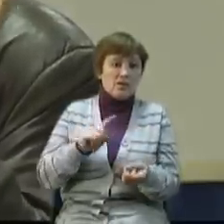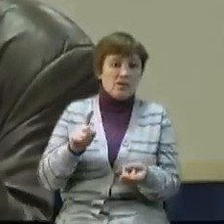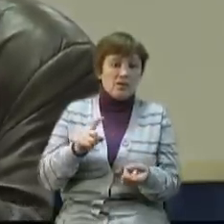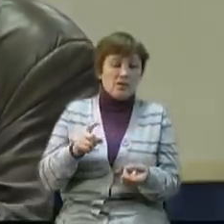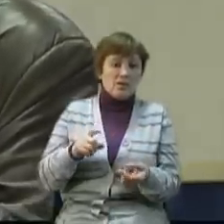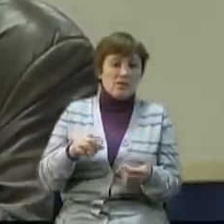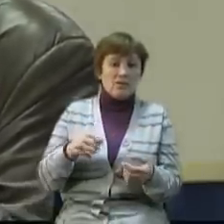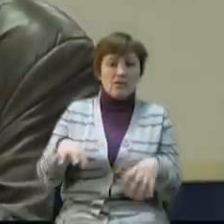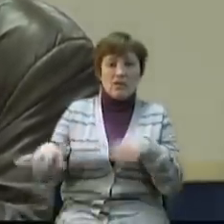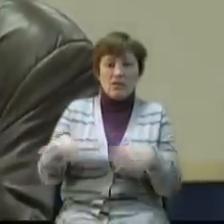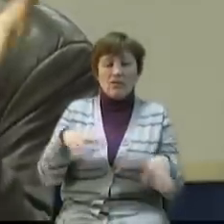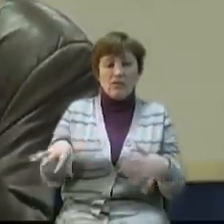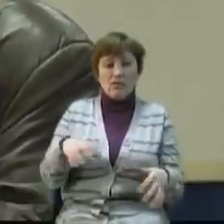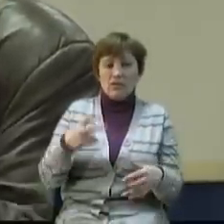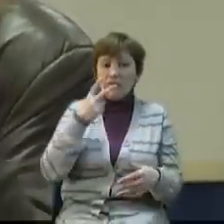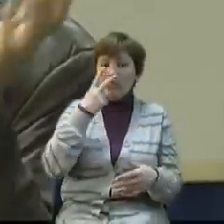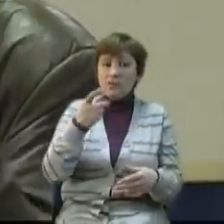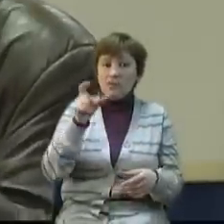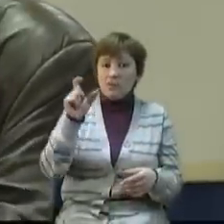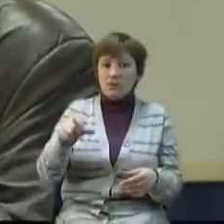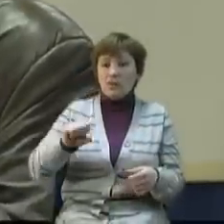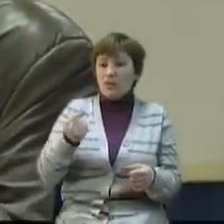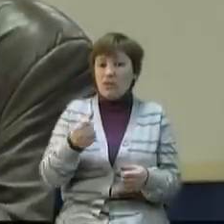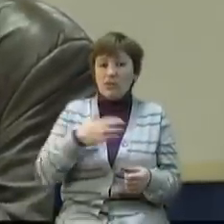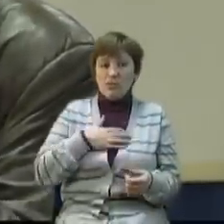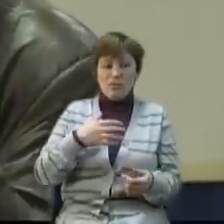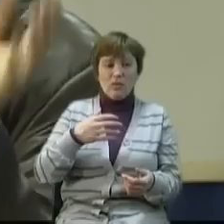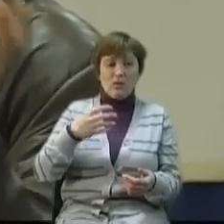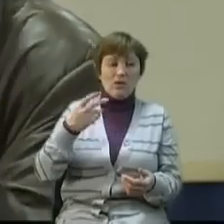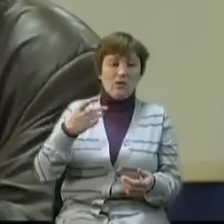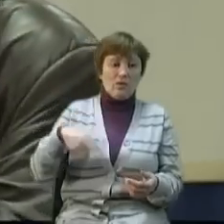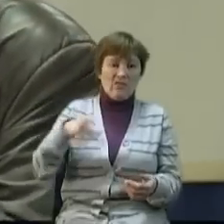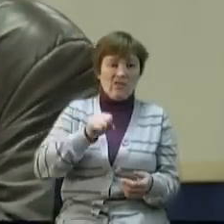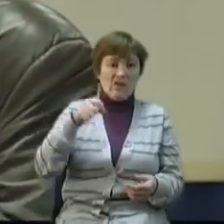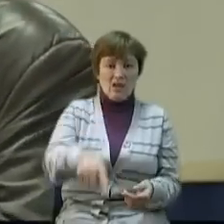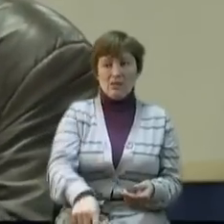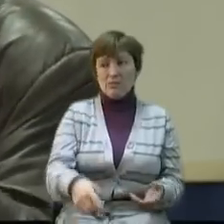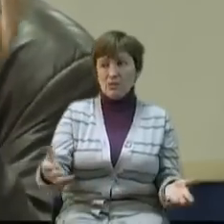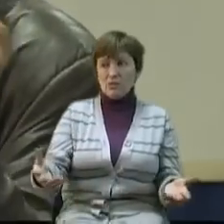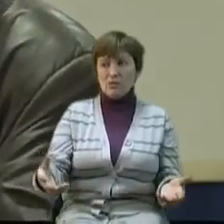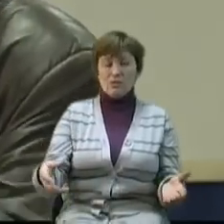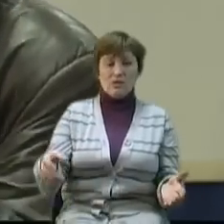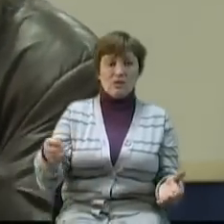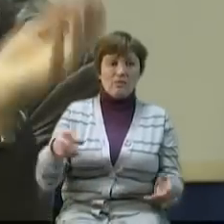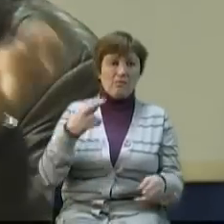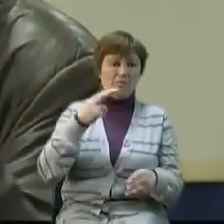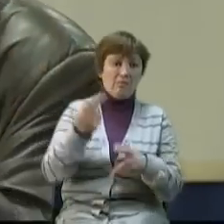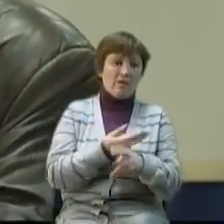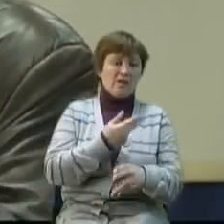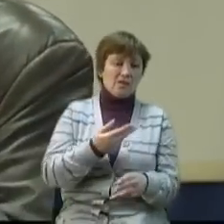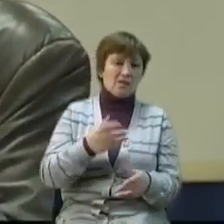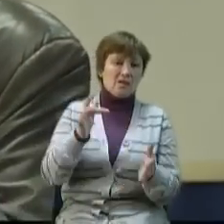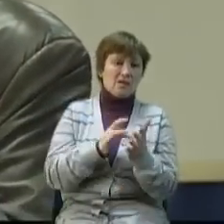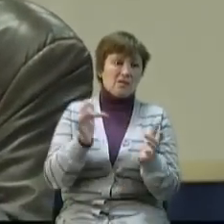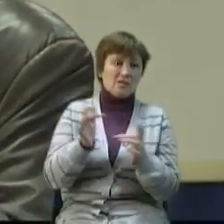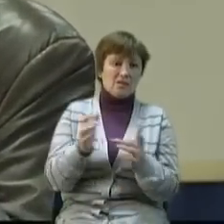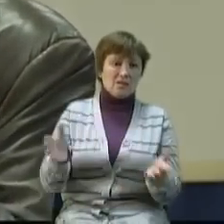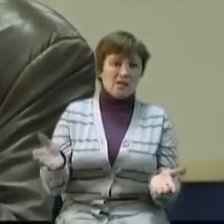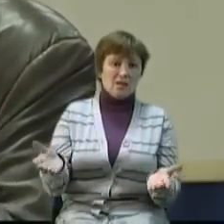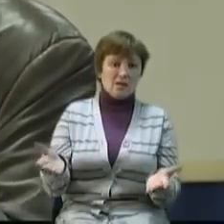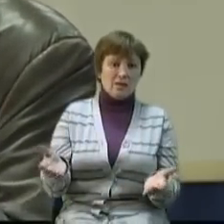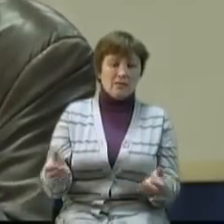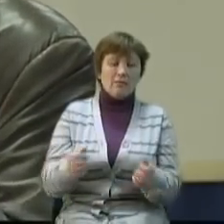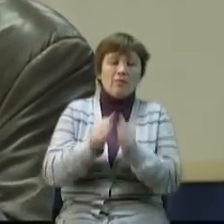вот такого, приводят к тому, что друзья погибают, что близкие люди умирают, без Христа идут в ад. И